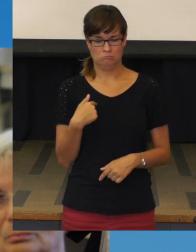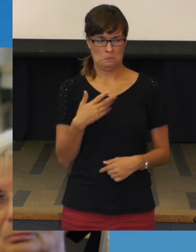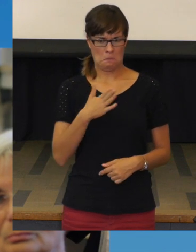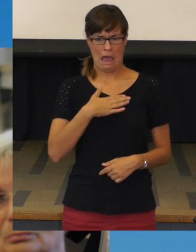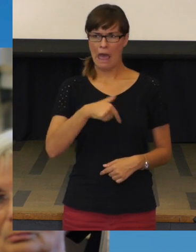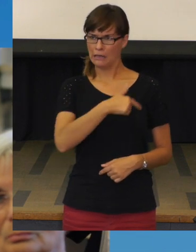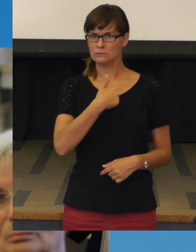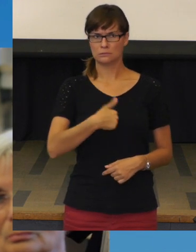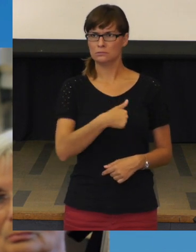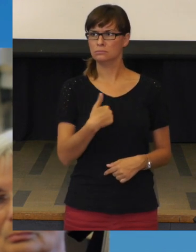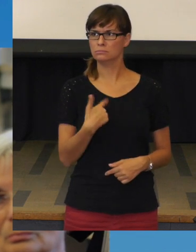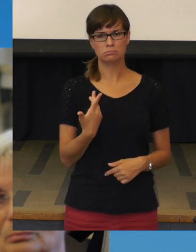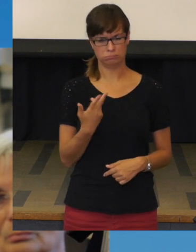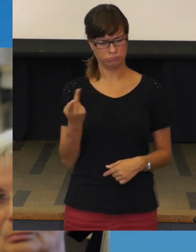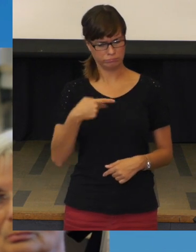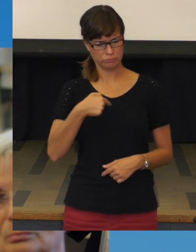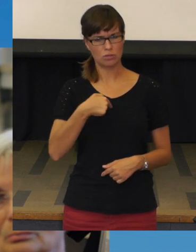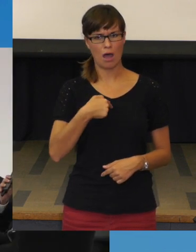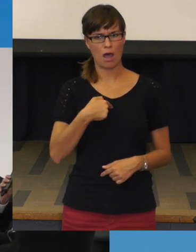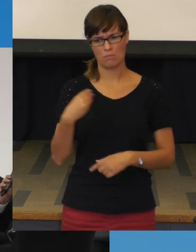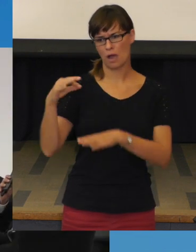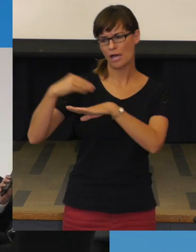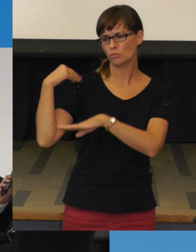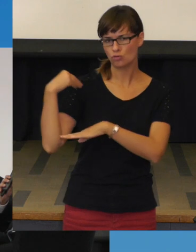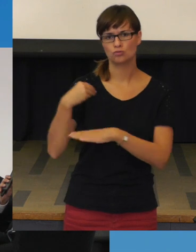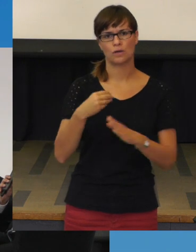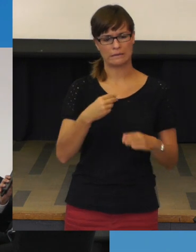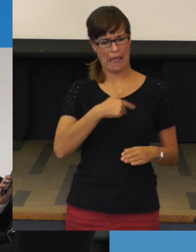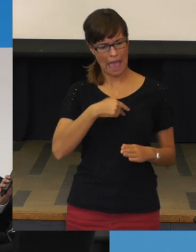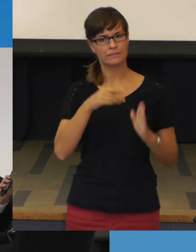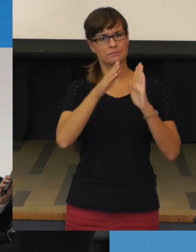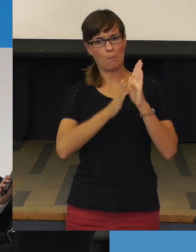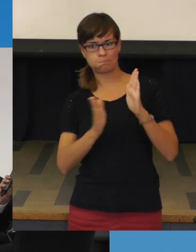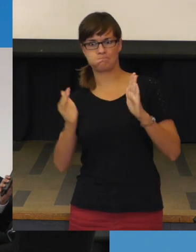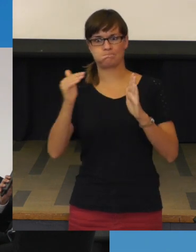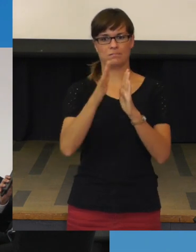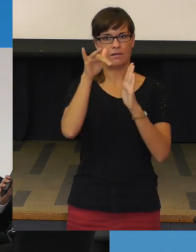ja. Denke ich mir jetzt. Man sagte mir nur, ja, da ist ein Aneurysma am Herzen, aber das wäre nicht so schlimm.